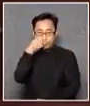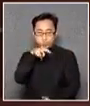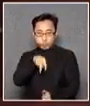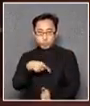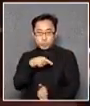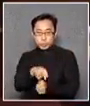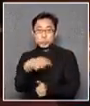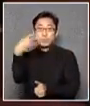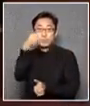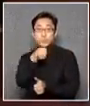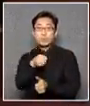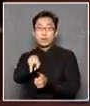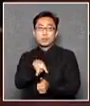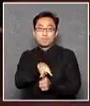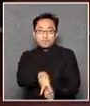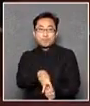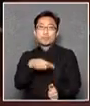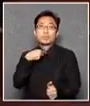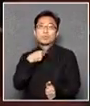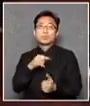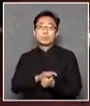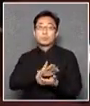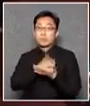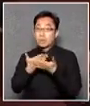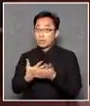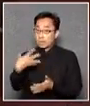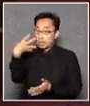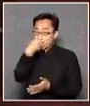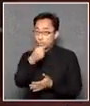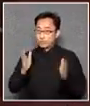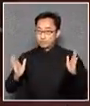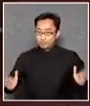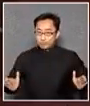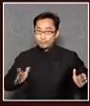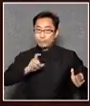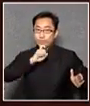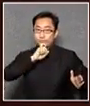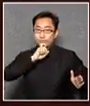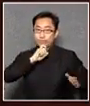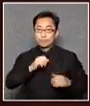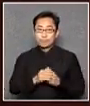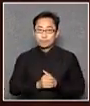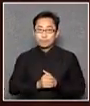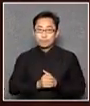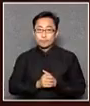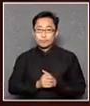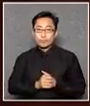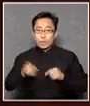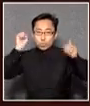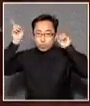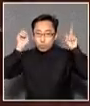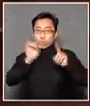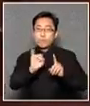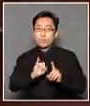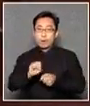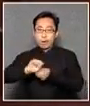而這種權力一定是一種強制性的權力，但是這種權力是有界限的，主席不能夠漫無界限，不可以有